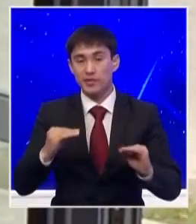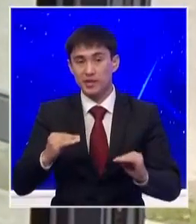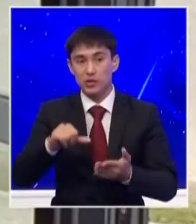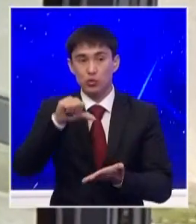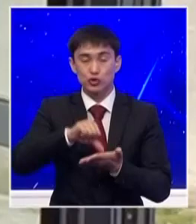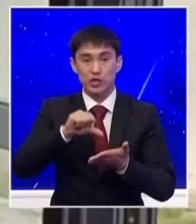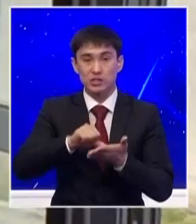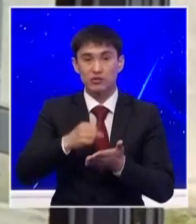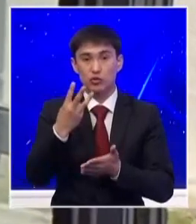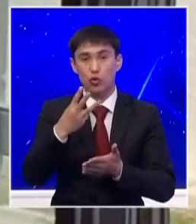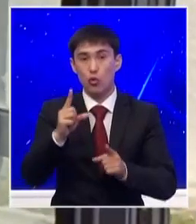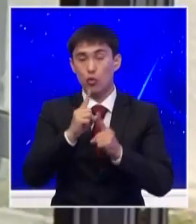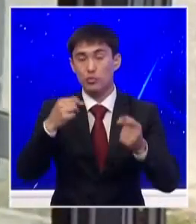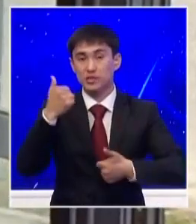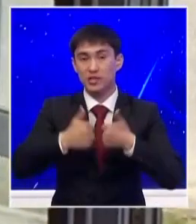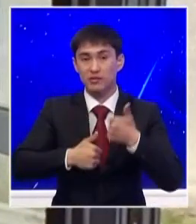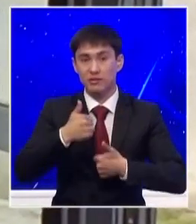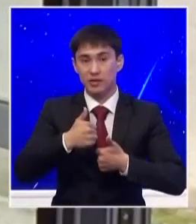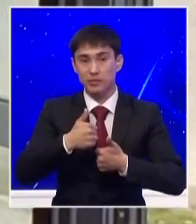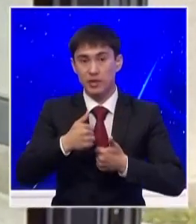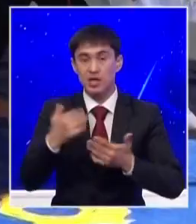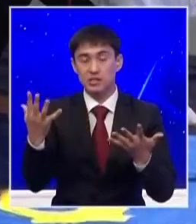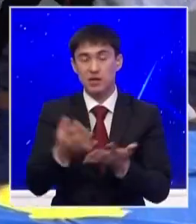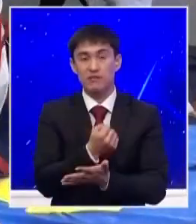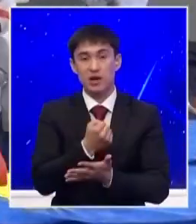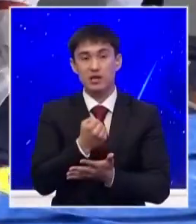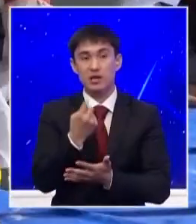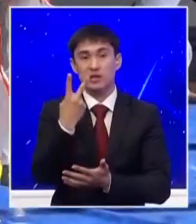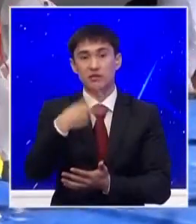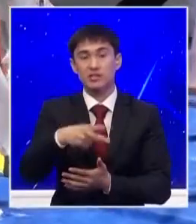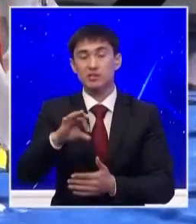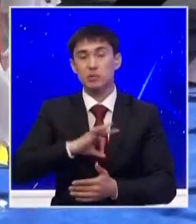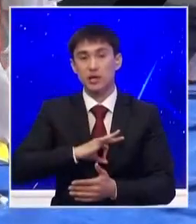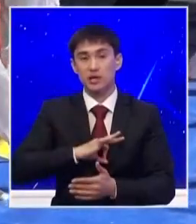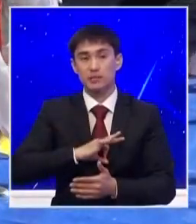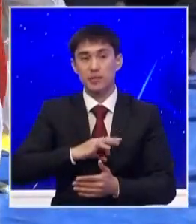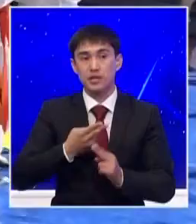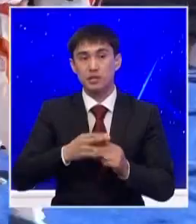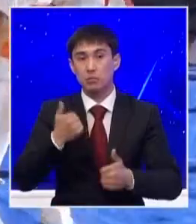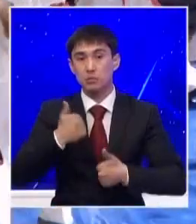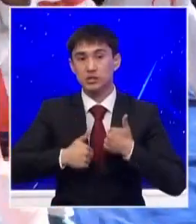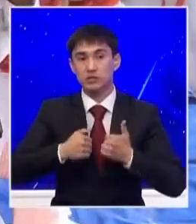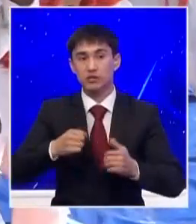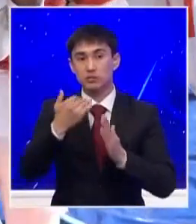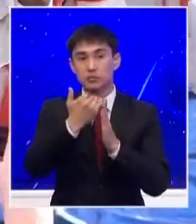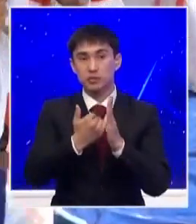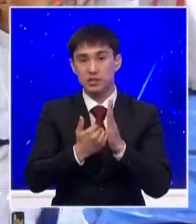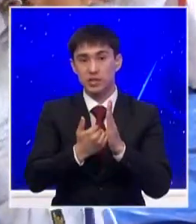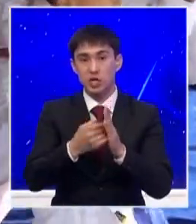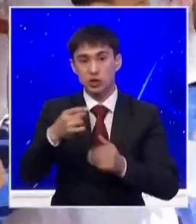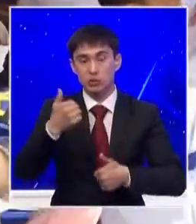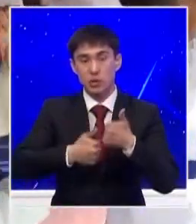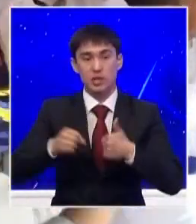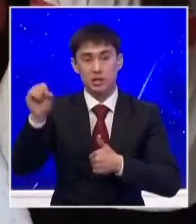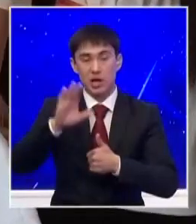приняли участие в трех крупных соревнованиях и завоевали около 20 медалей. Самым престижным в этом списке является